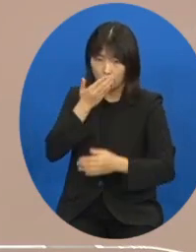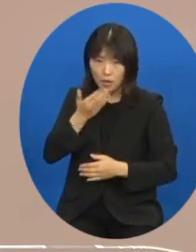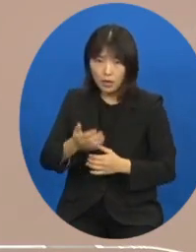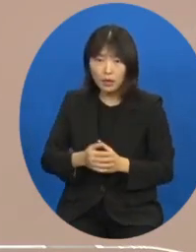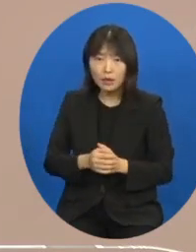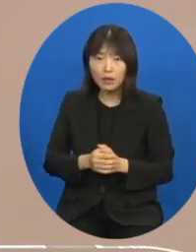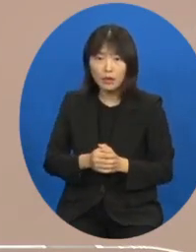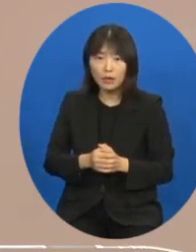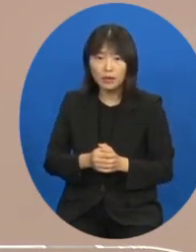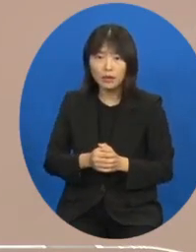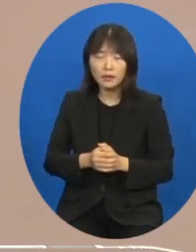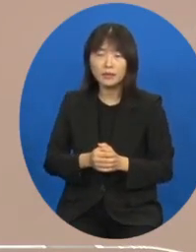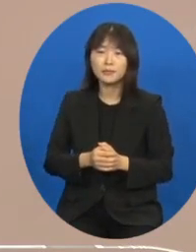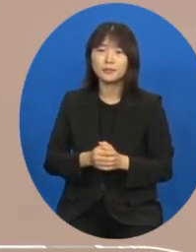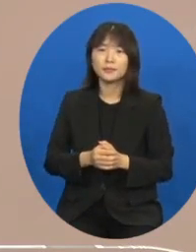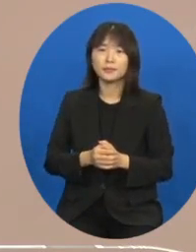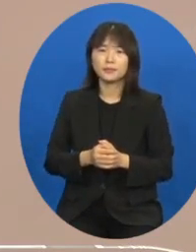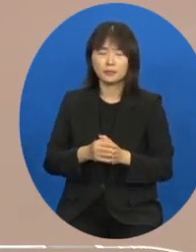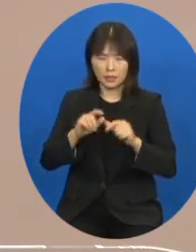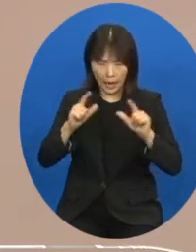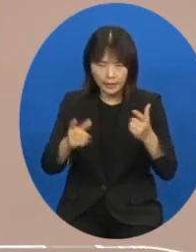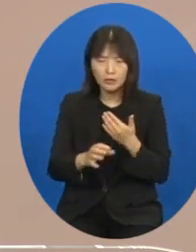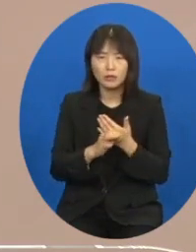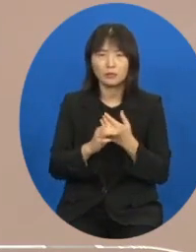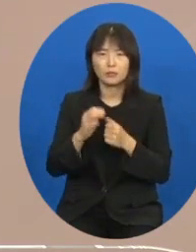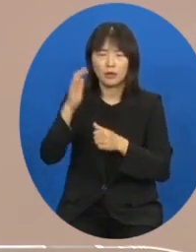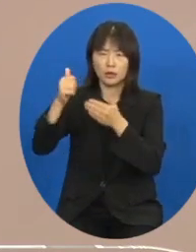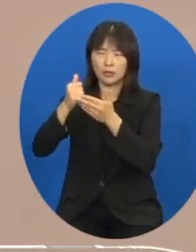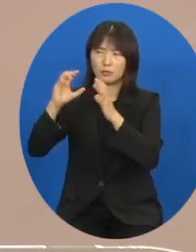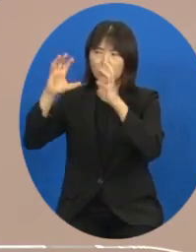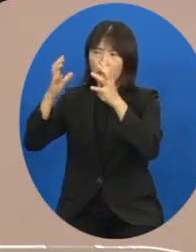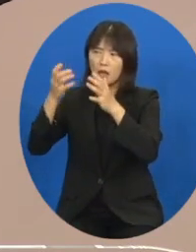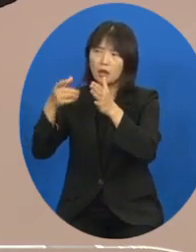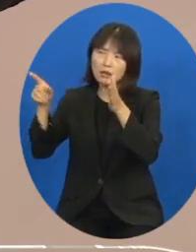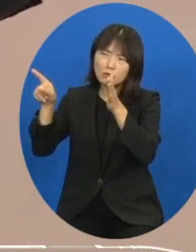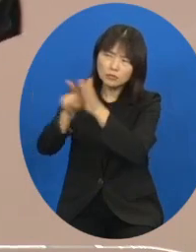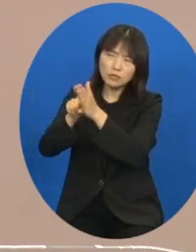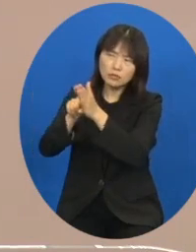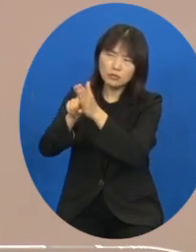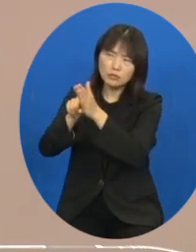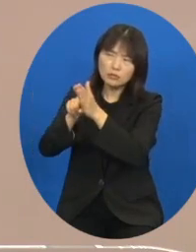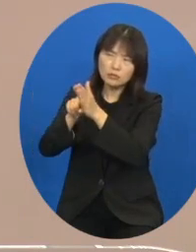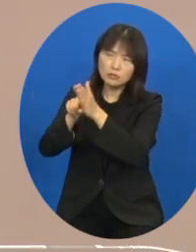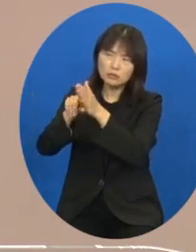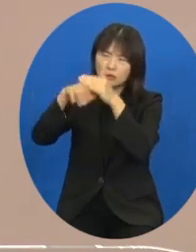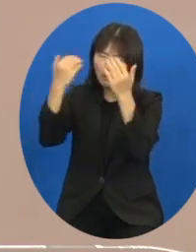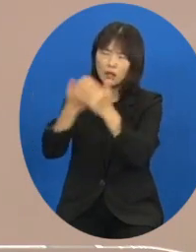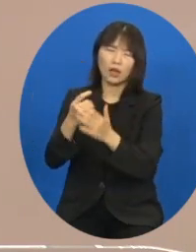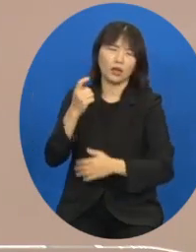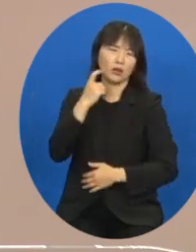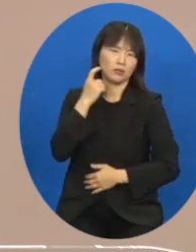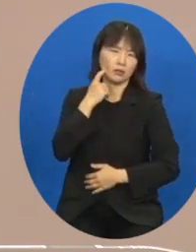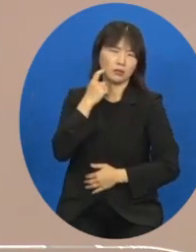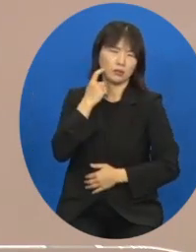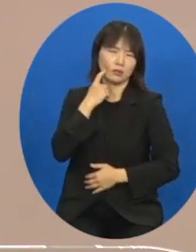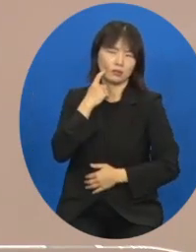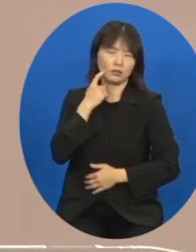되십니까? 그렇지 않다면, 하나님의 나라를 믿는 믿음은 다 거짓인 거예요.